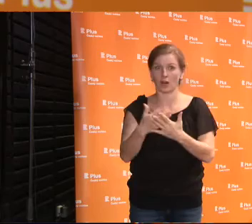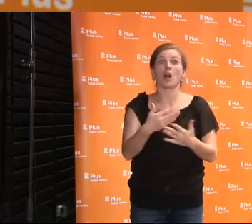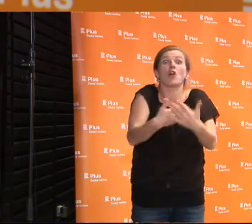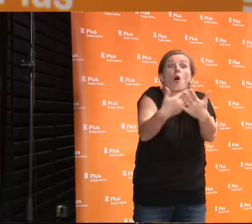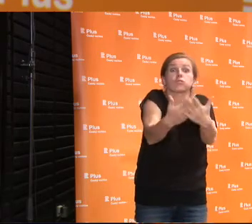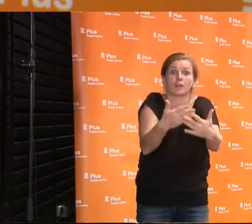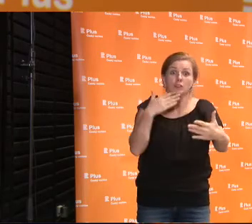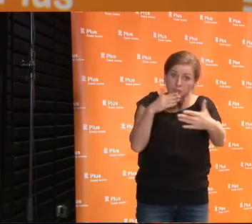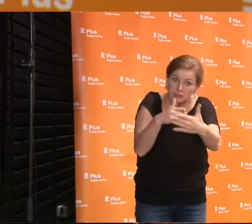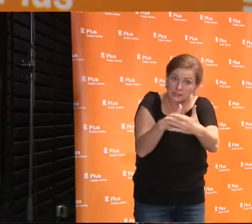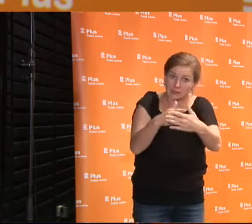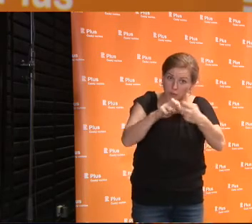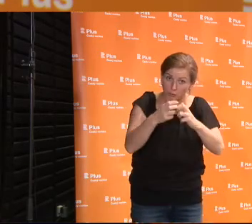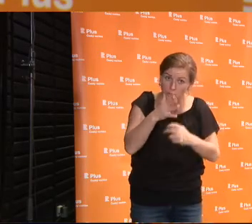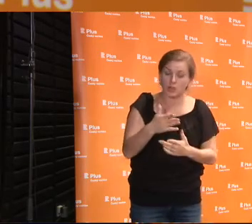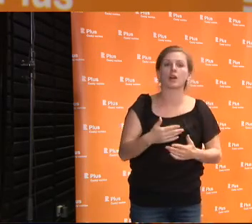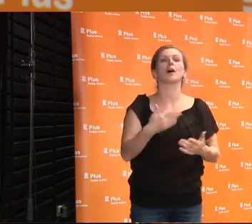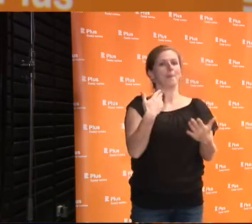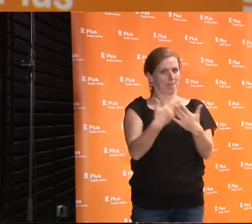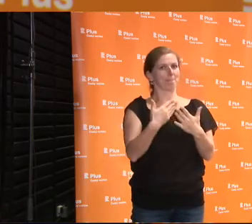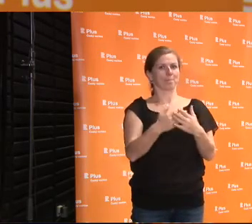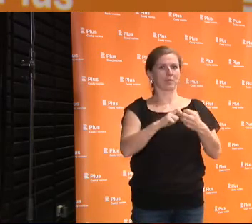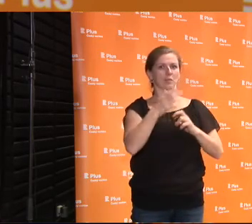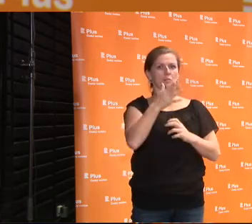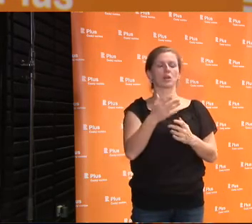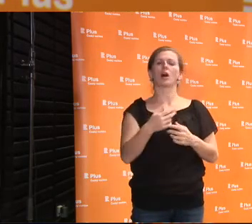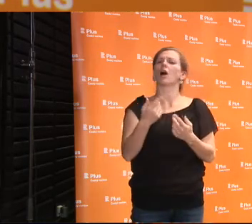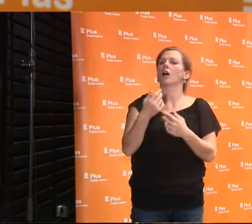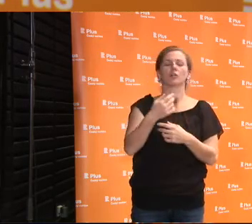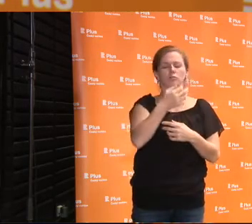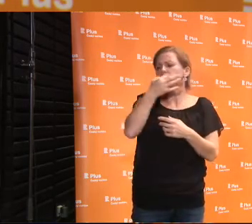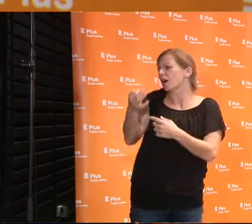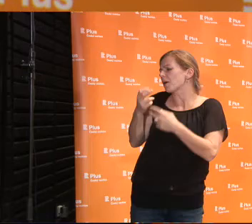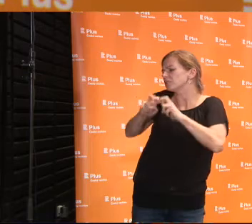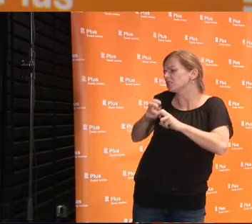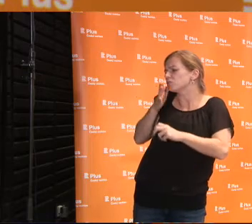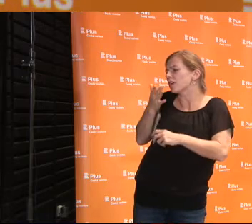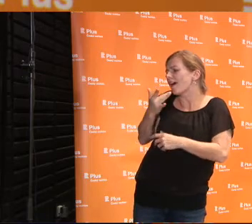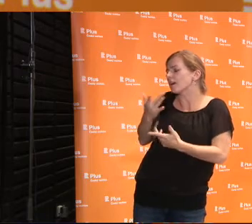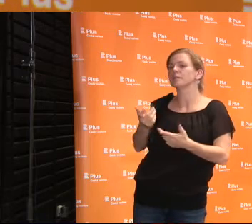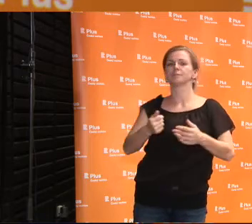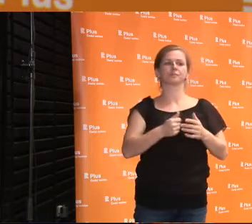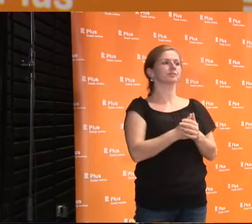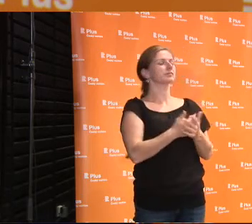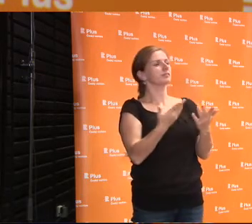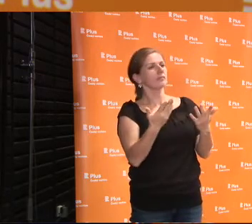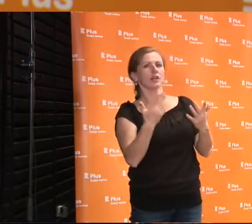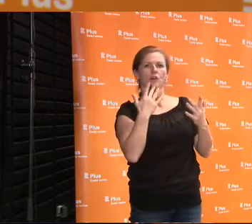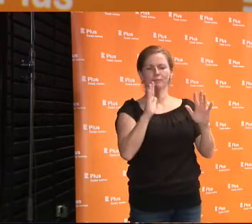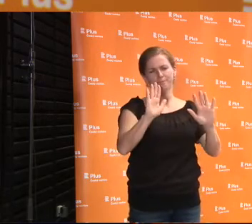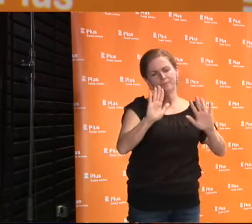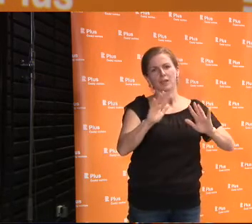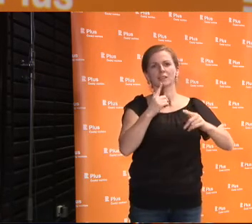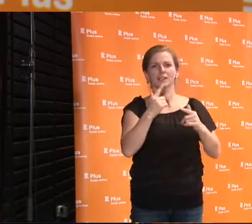narážet určitě. A co se, s ním jako no, vyřešit? Já bych jako tu otázku řekl základního příjmu zase tak jako úplně nezlehčoval,